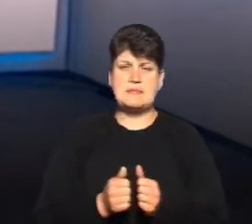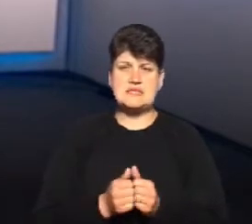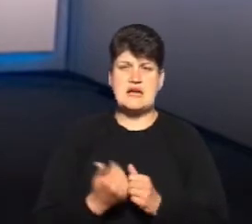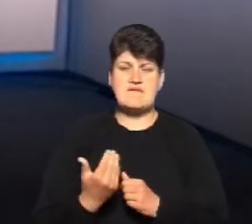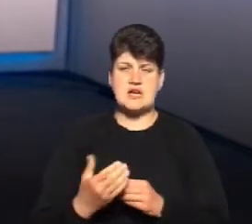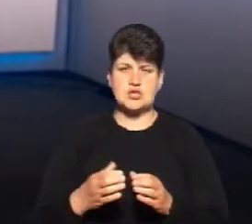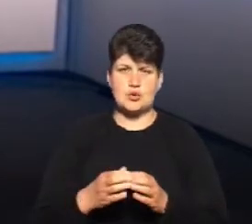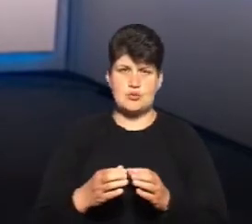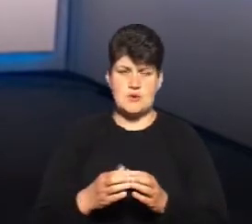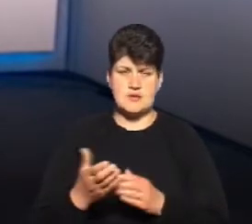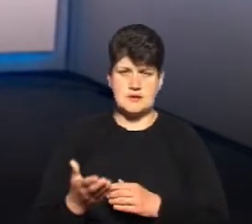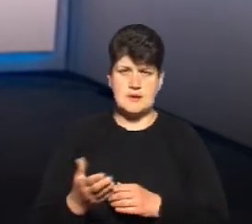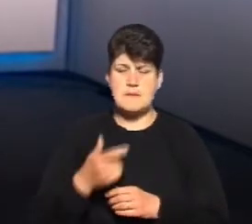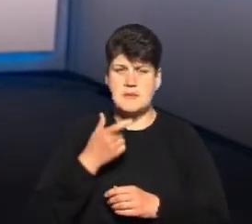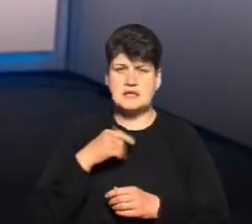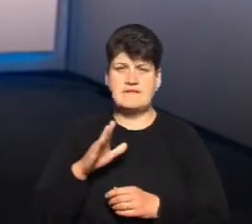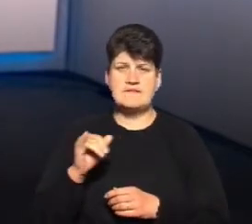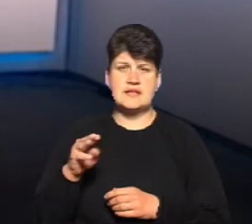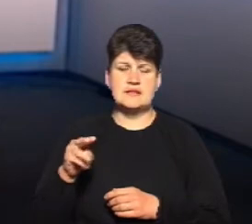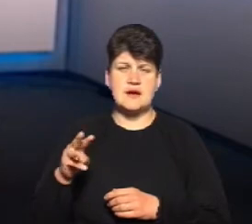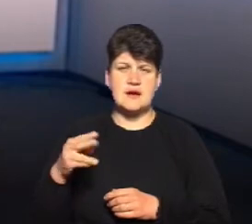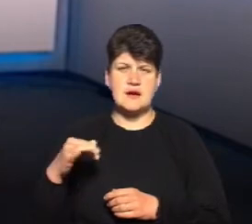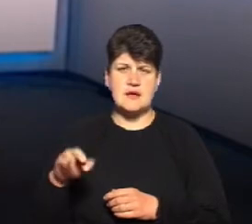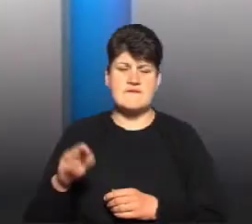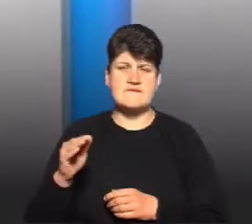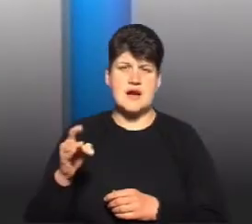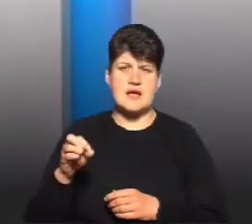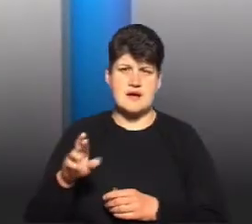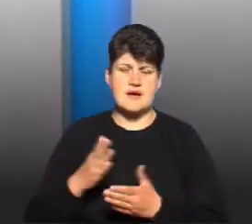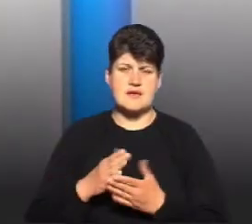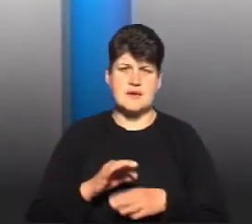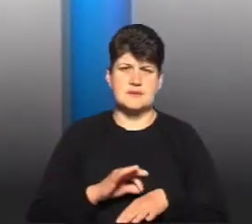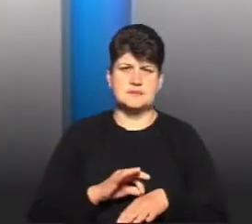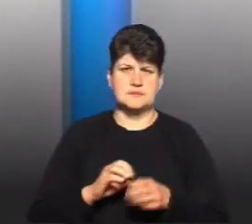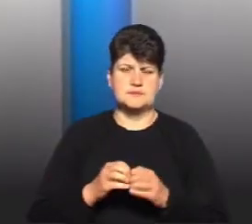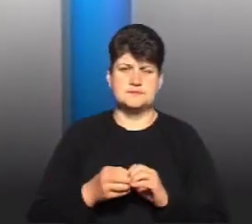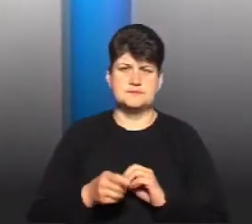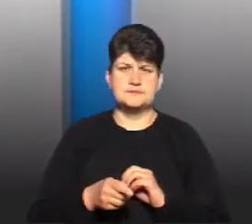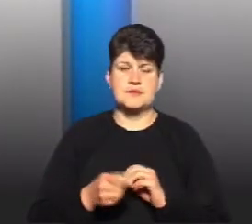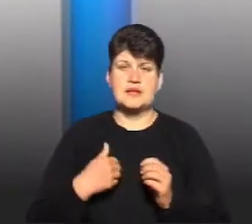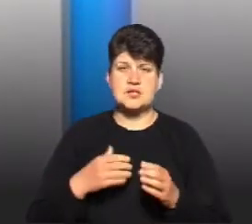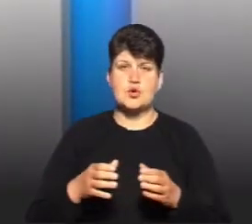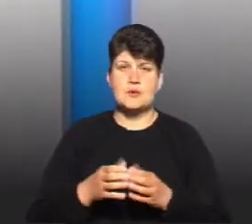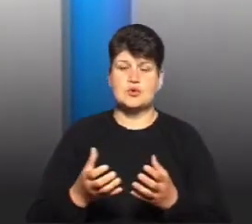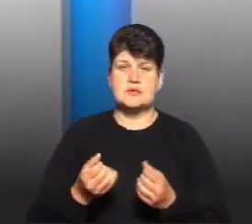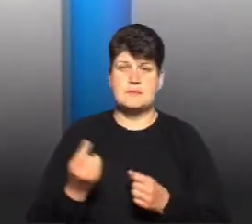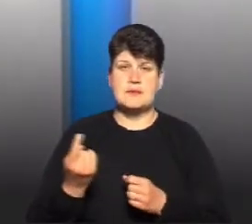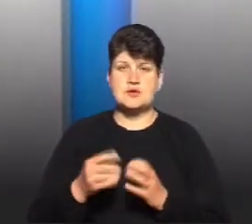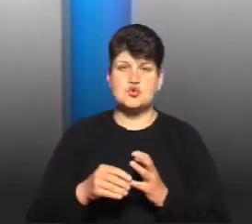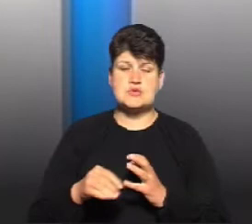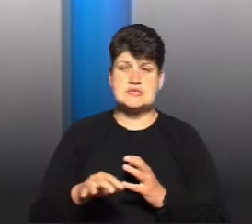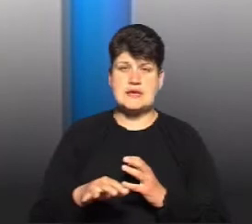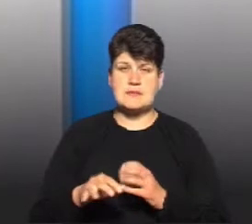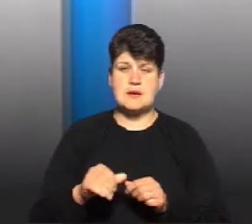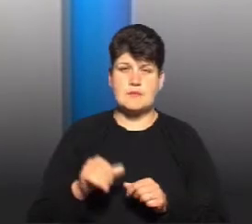слова пана Віталія Фрейка для вас є болючими? В принципі, наша громада отримала першу землю за межами населеного